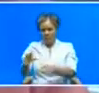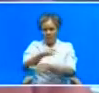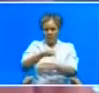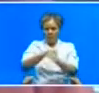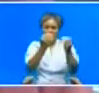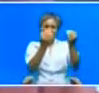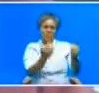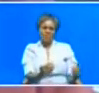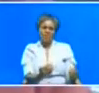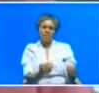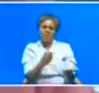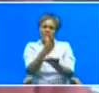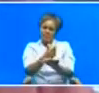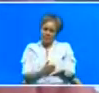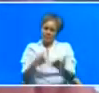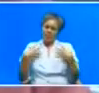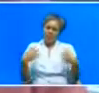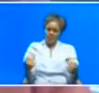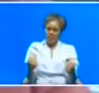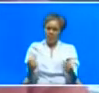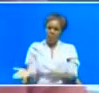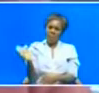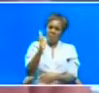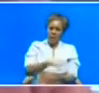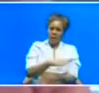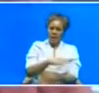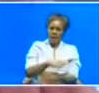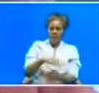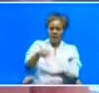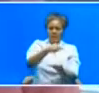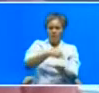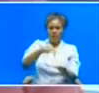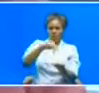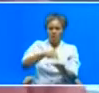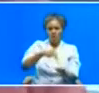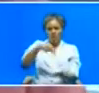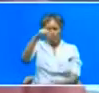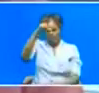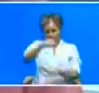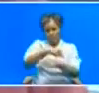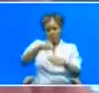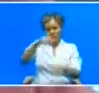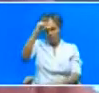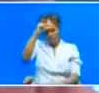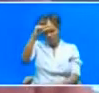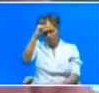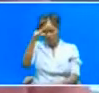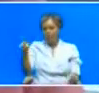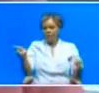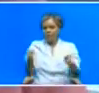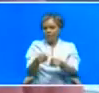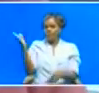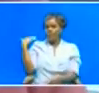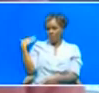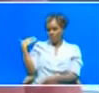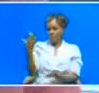Tunahitaji hiyo sekta ya afya irudishwe katika serikali kuu, kwa sababu katika vile tulikuwa